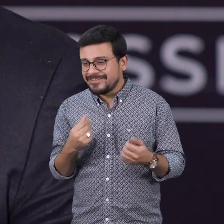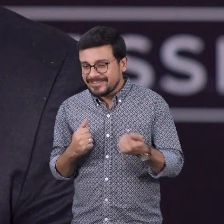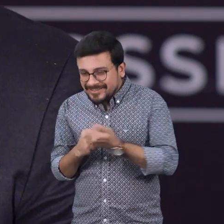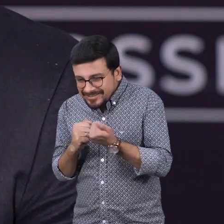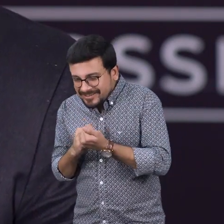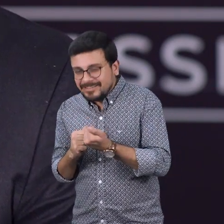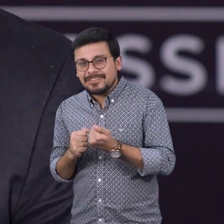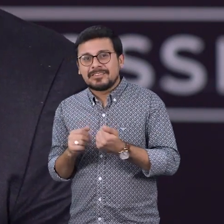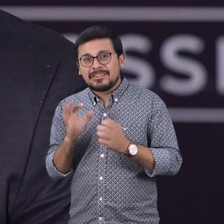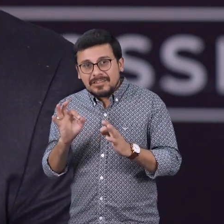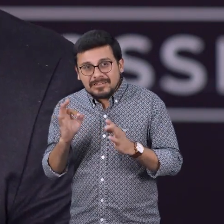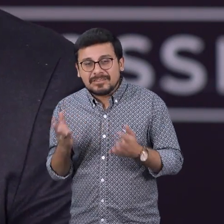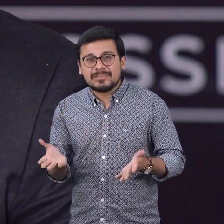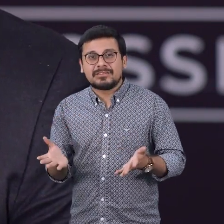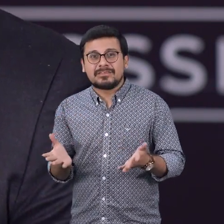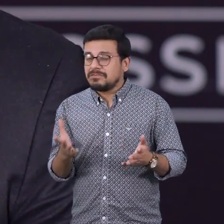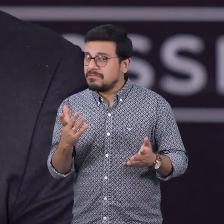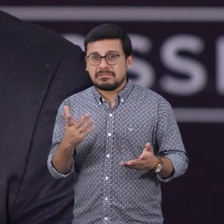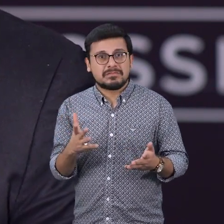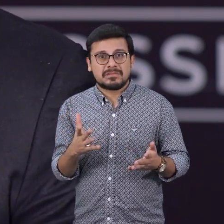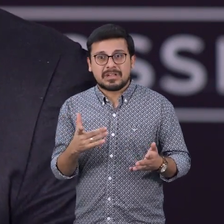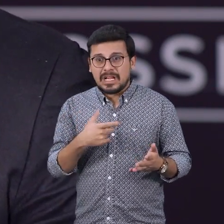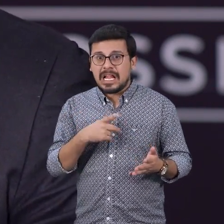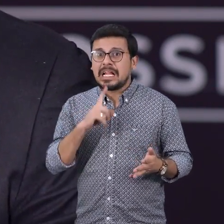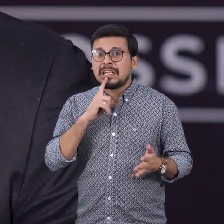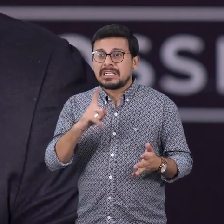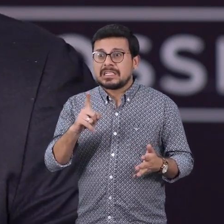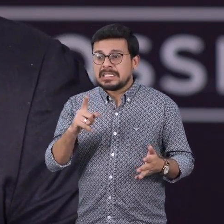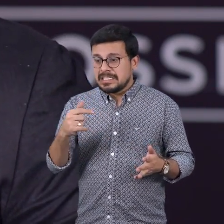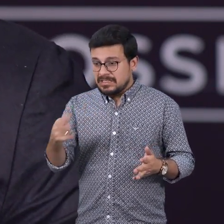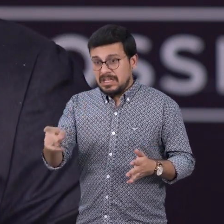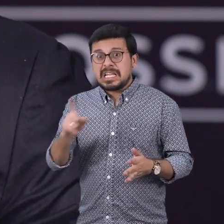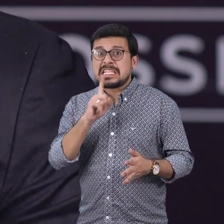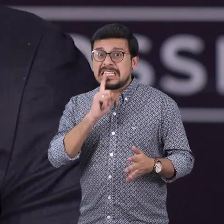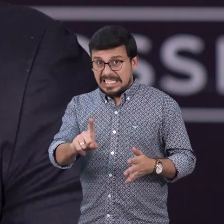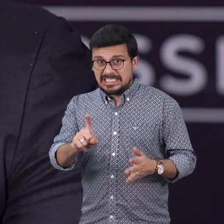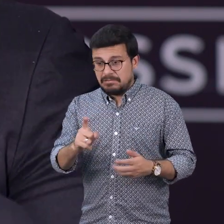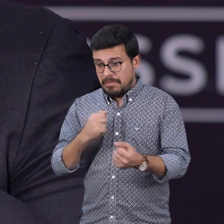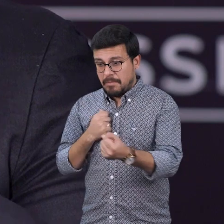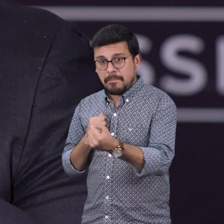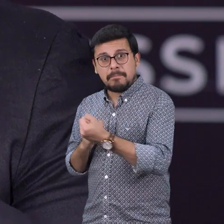پیپل, وی ڈو گو اینڈ وی اسپینڈ ٹائمز, لائک اسپیشلی آئی ووڈ لائک ٹو